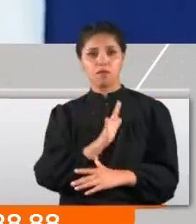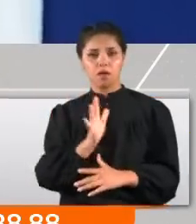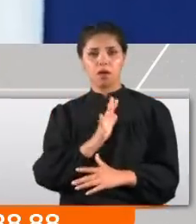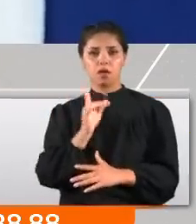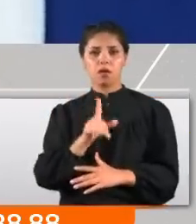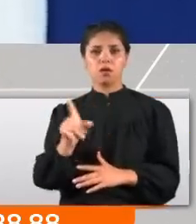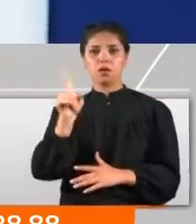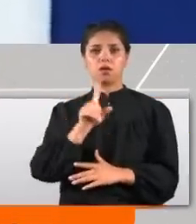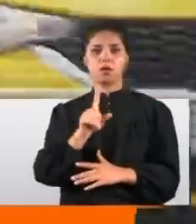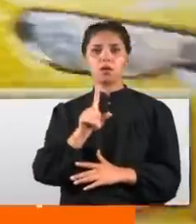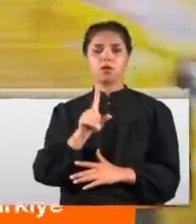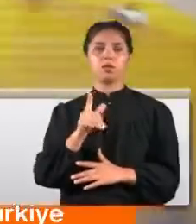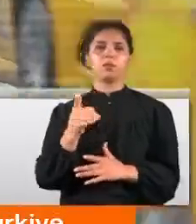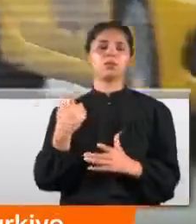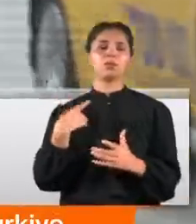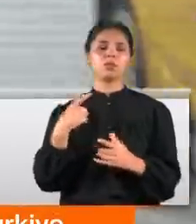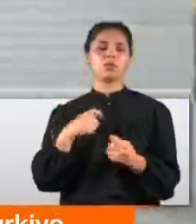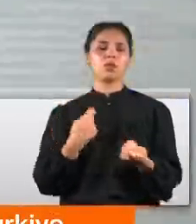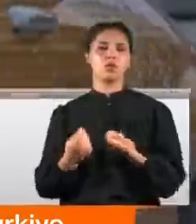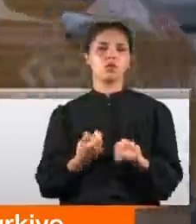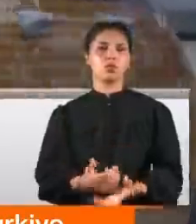belgesi almadan çalışıyordur.